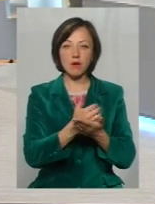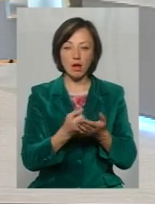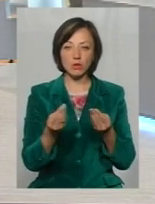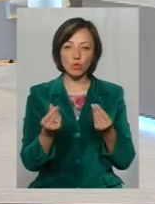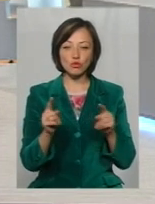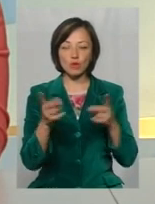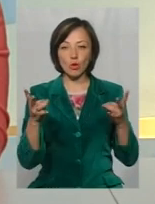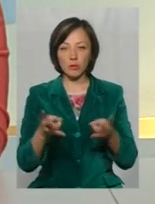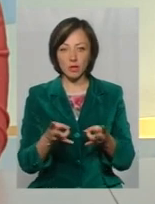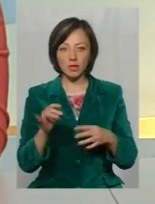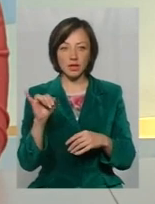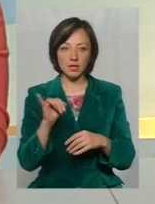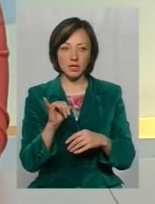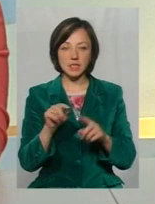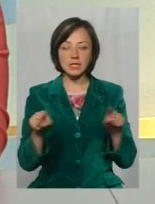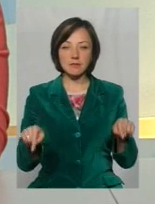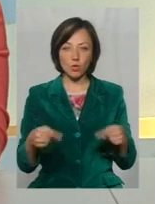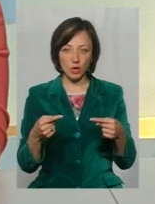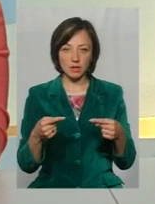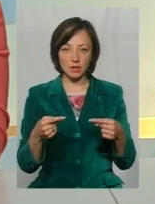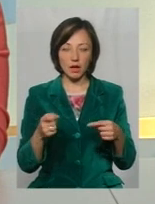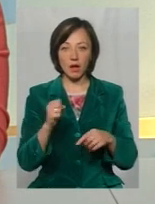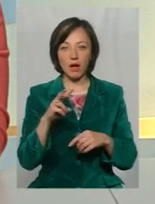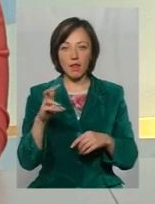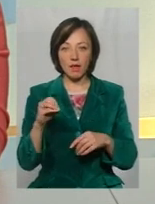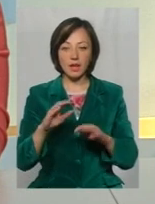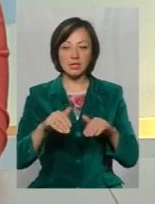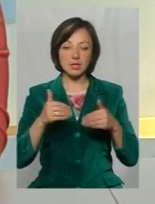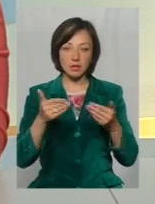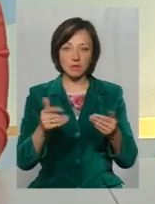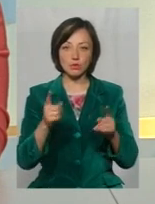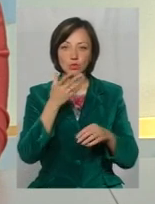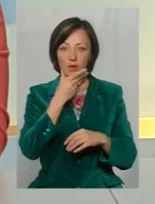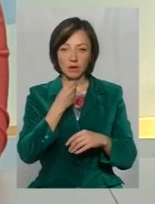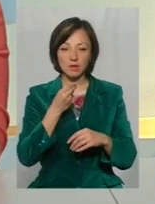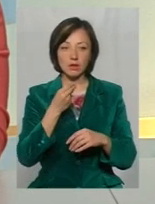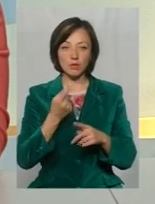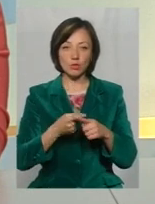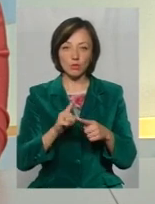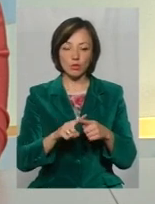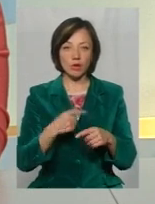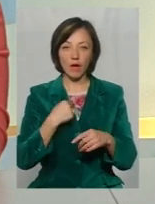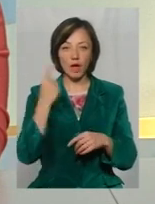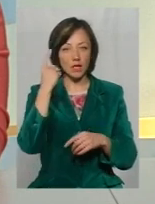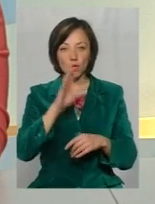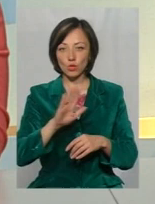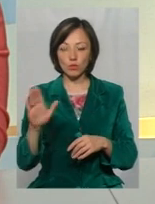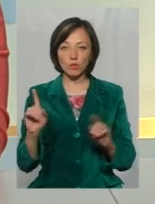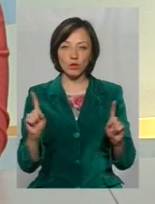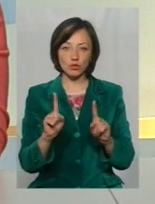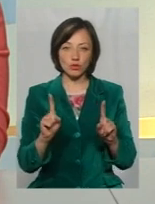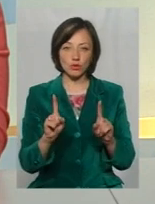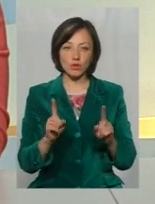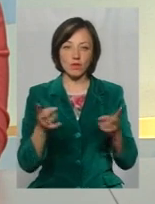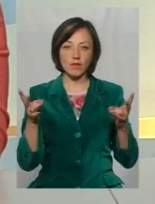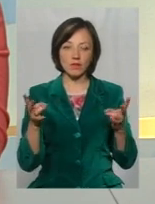щось необхідне і створити. Але ініціатива дуже гарна, тому я не думаю, що